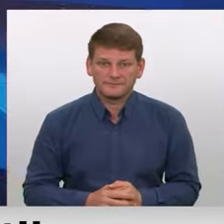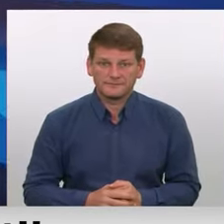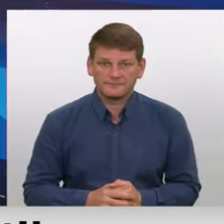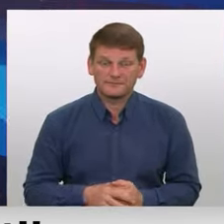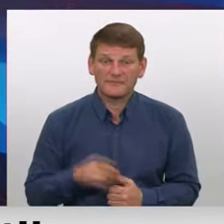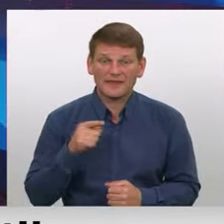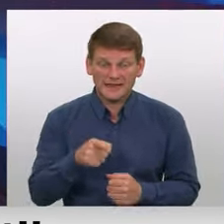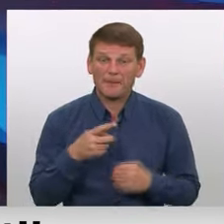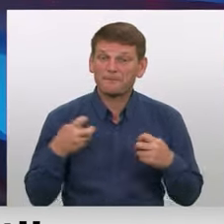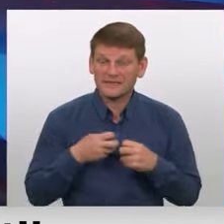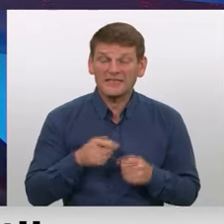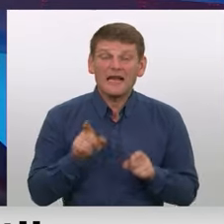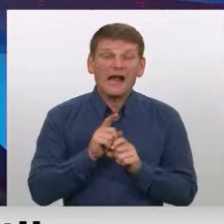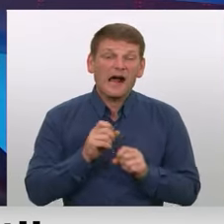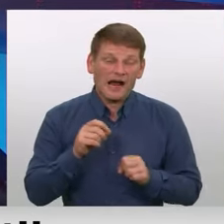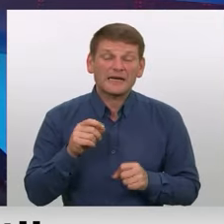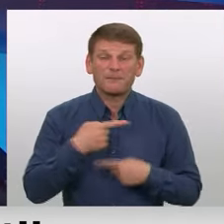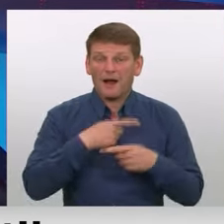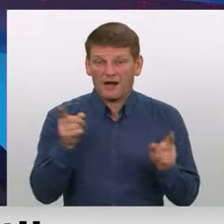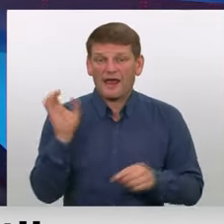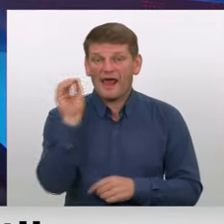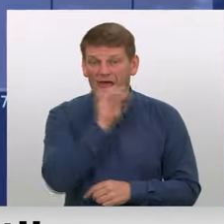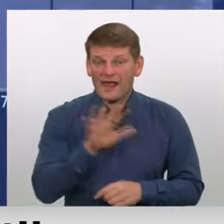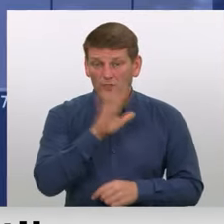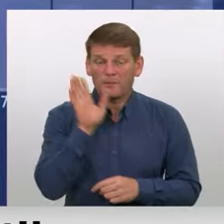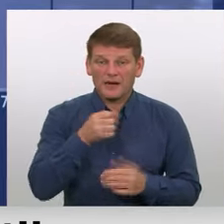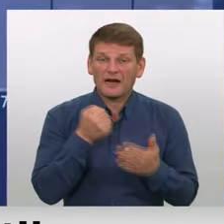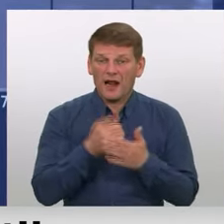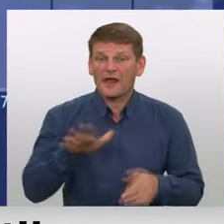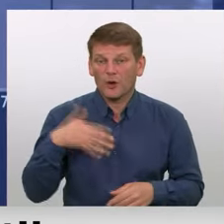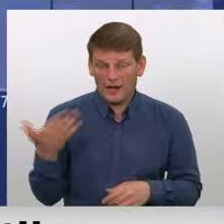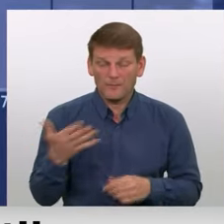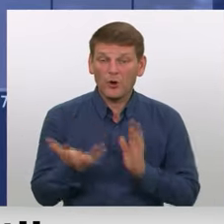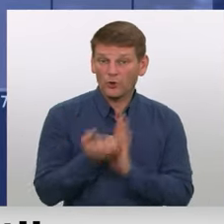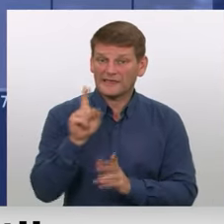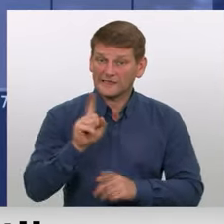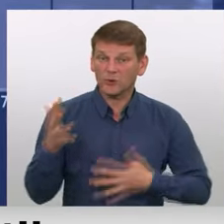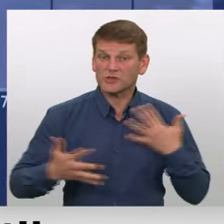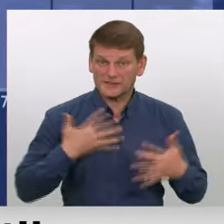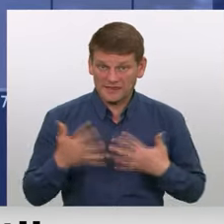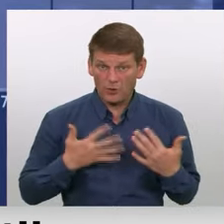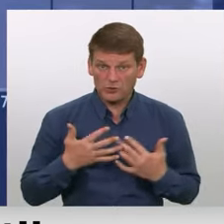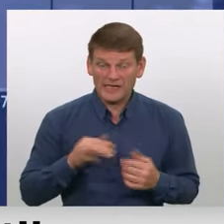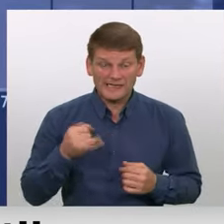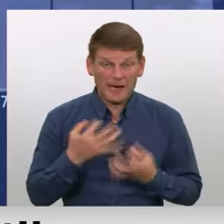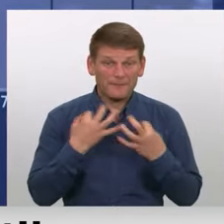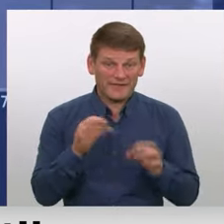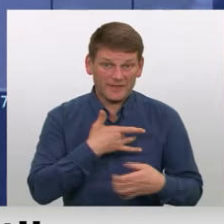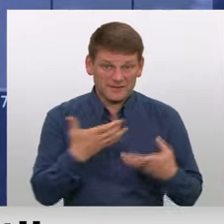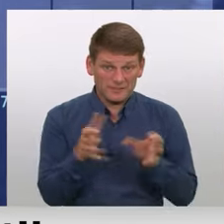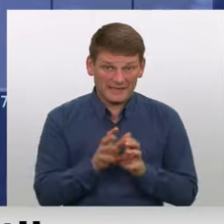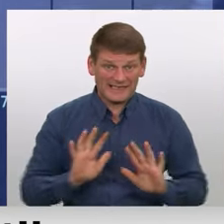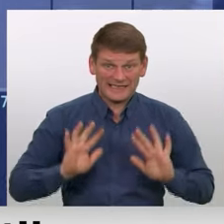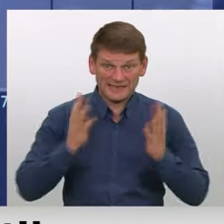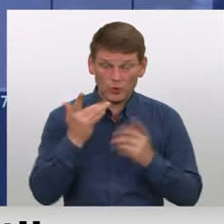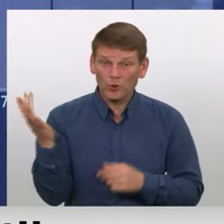Te Briselē un, protams, arī pārējā Eiropā par šo galēju labējo uzvaru ir uztraukušies. Proti, ja Brīvības partijai